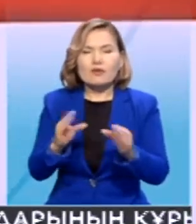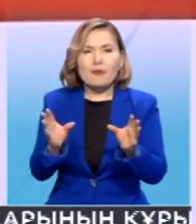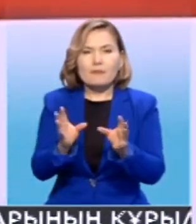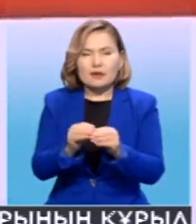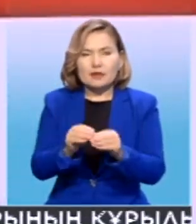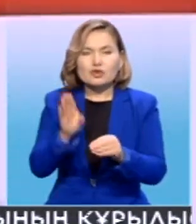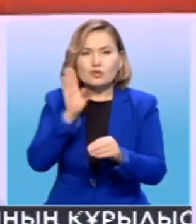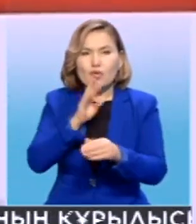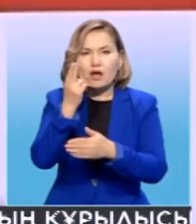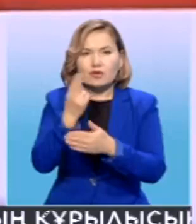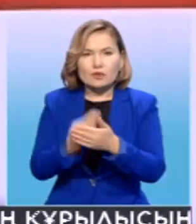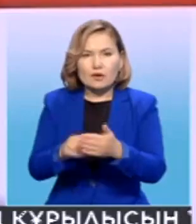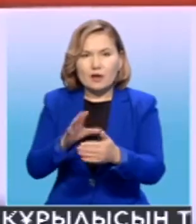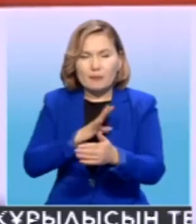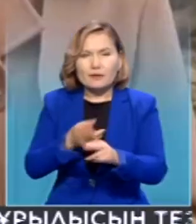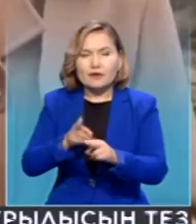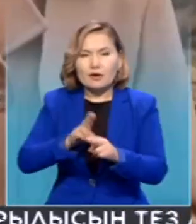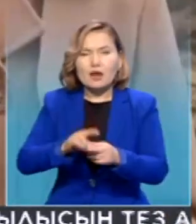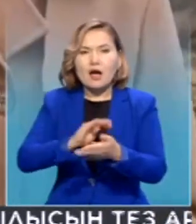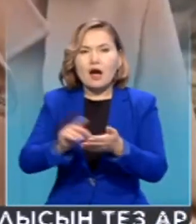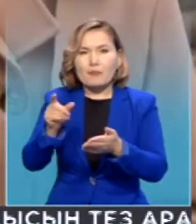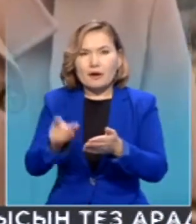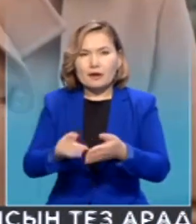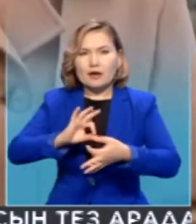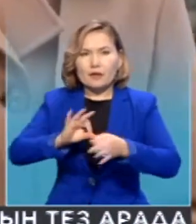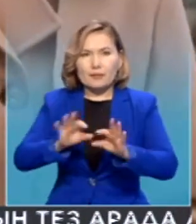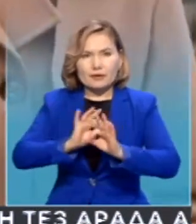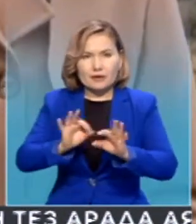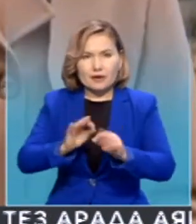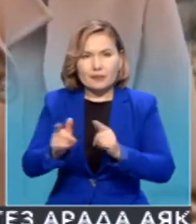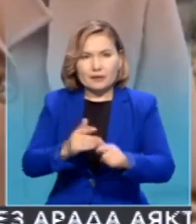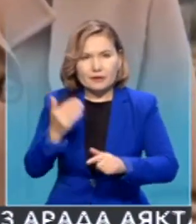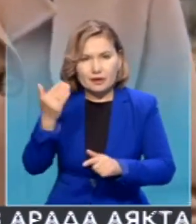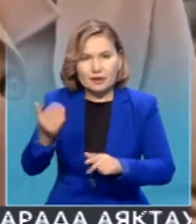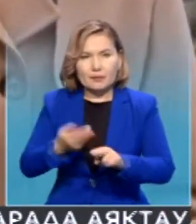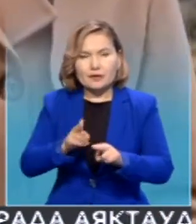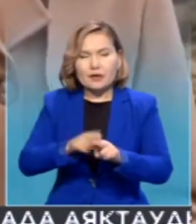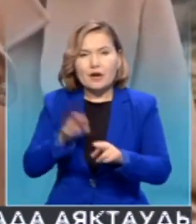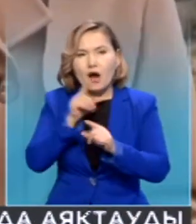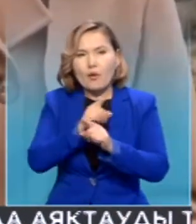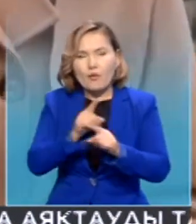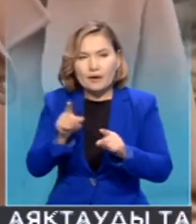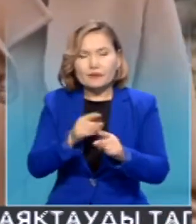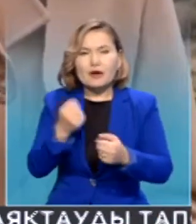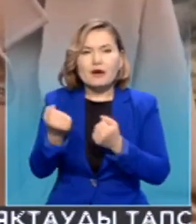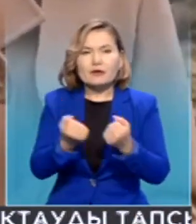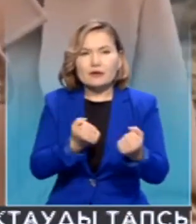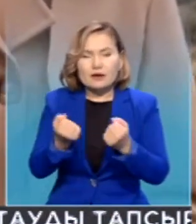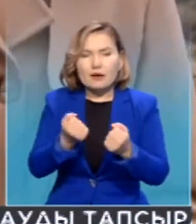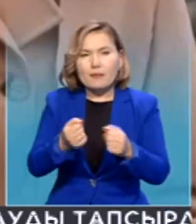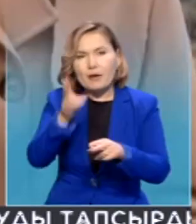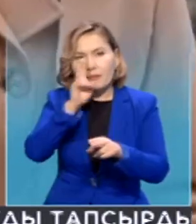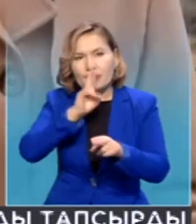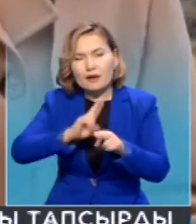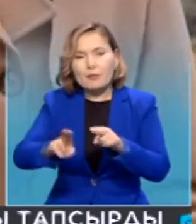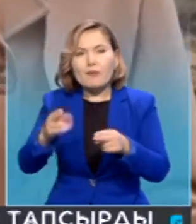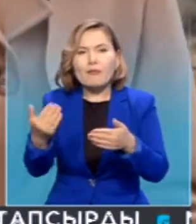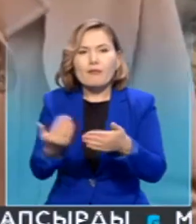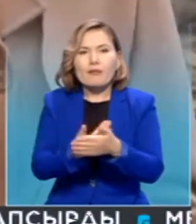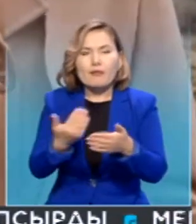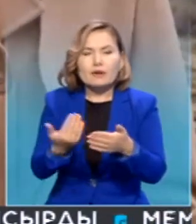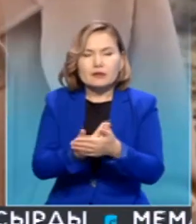Оқыс оқиғаның мән-жайын әріптесім Омсындық Наурызбаев анықтады. Омсындық, осы уақытқа тракторшыға байланысты қандай мәлімет бар,